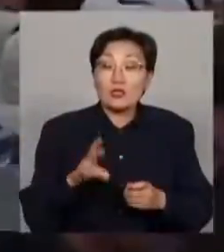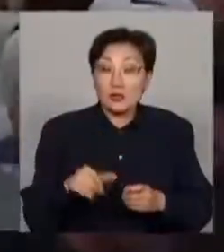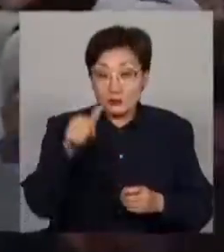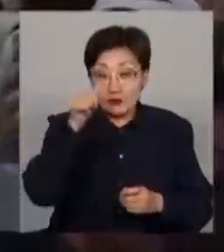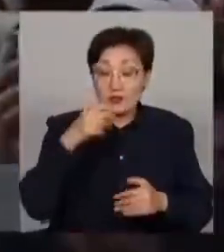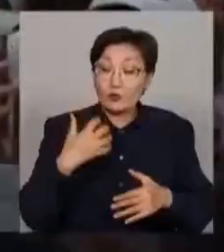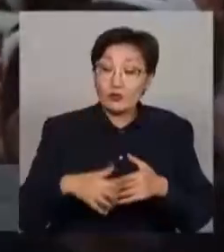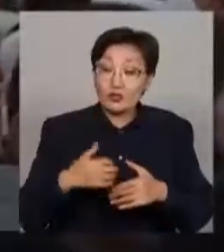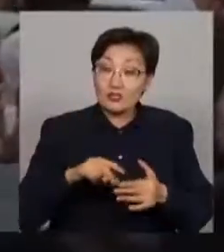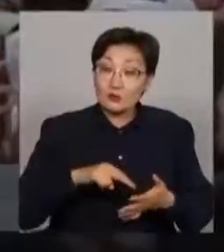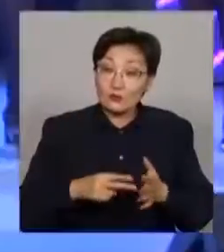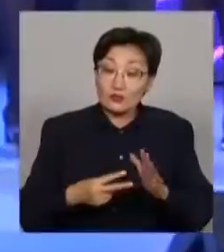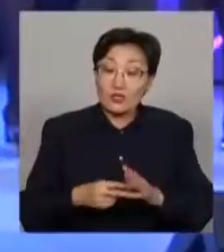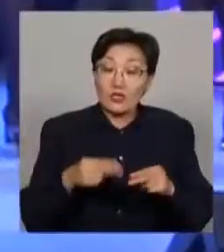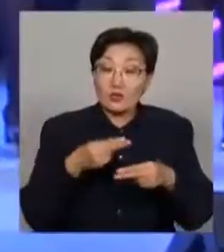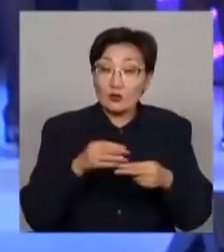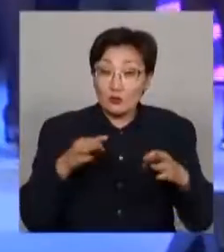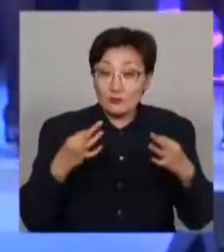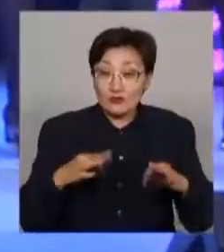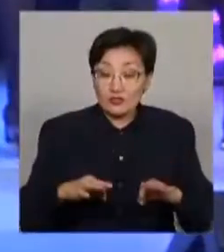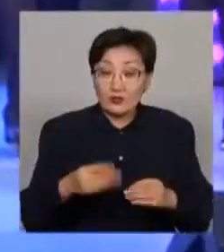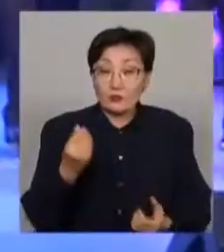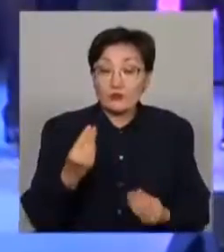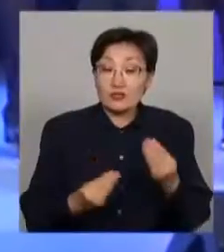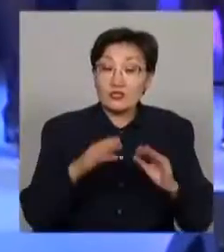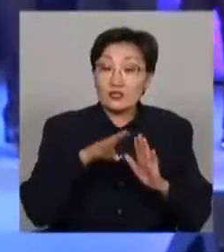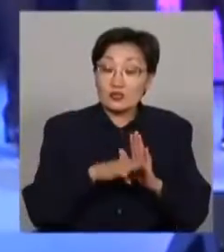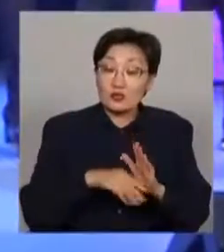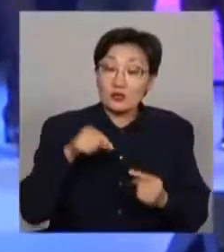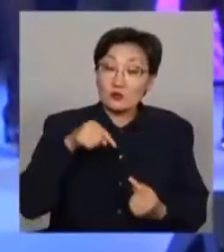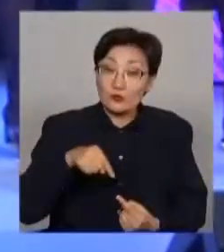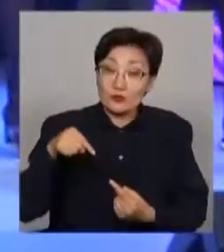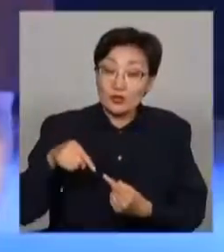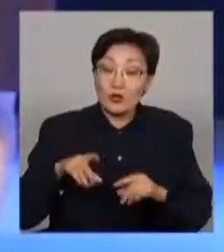жоспарланыпты. Тақырыптары еркін, бірақ ойынның кестесімен тұспа-тұс келіп